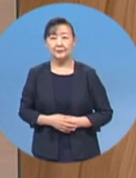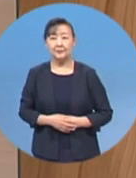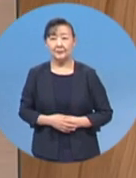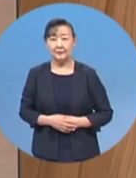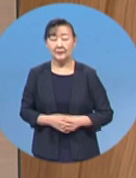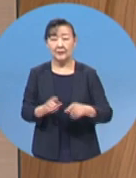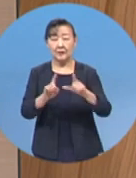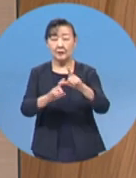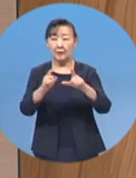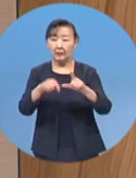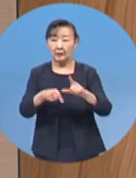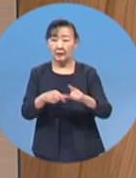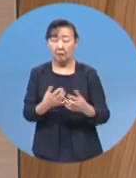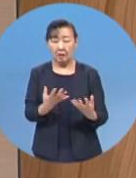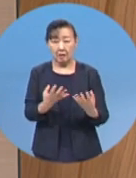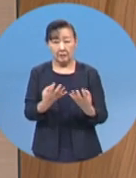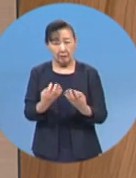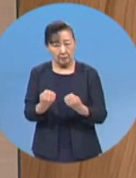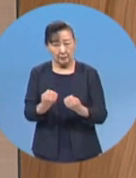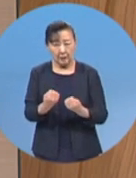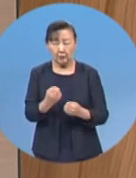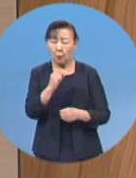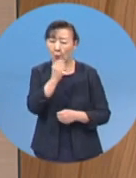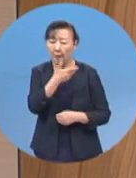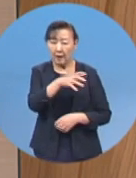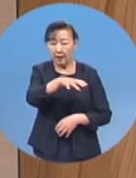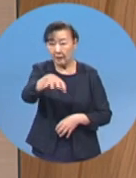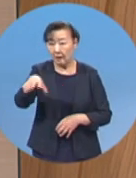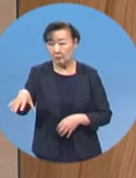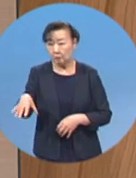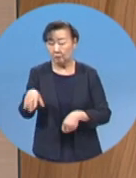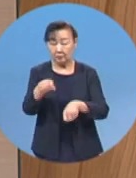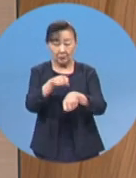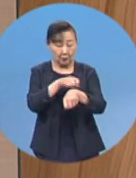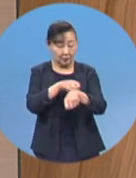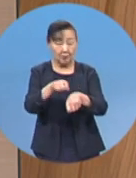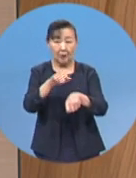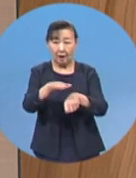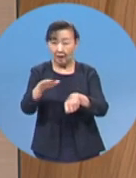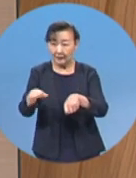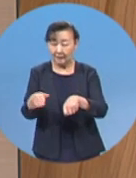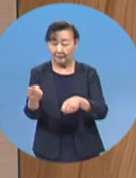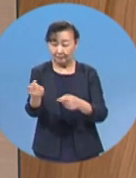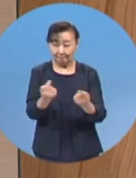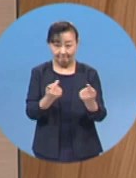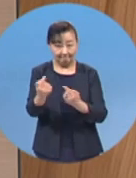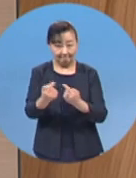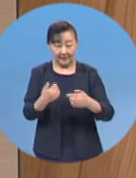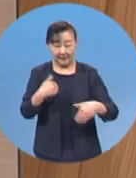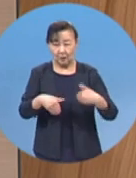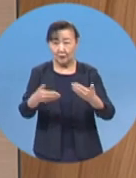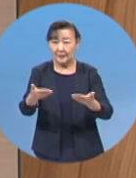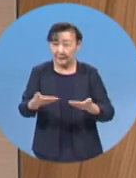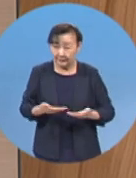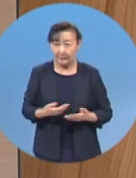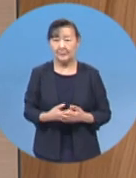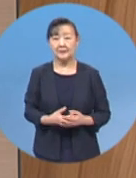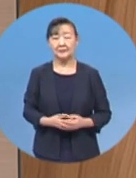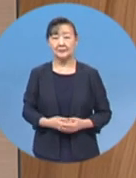千葉県には数多くのバラ園があり、それぞれの特徴を生かして訪れる人々を楽しませてくれています